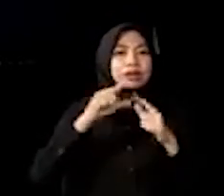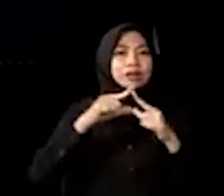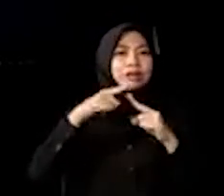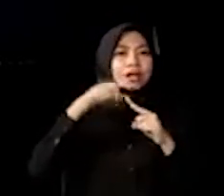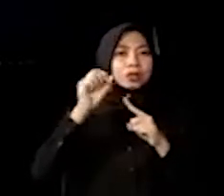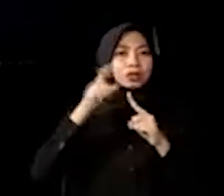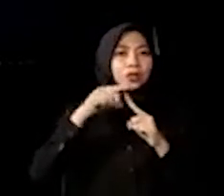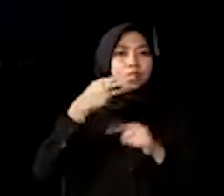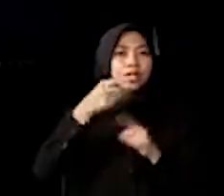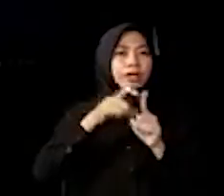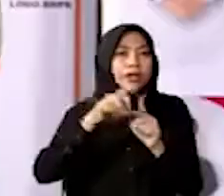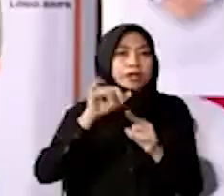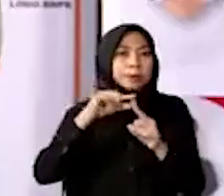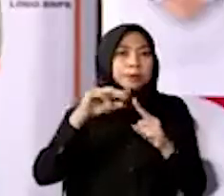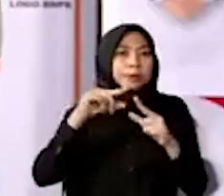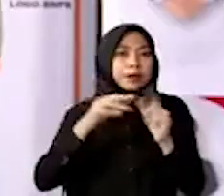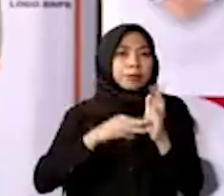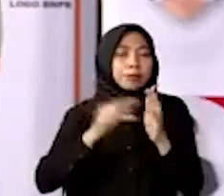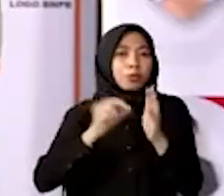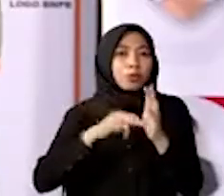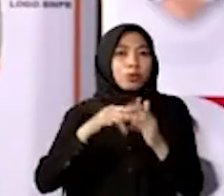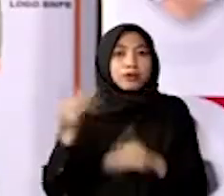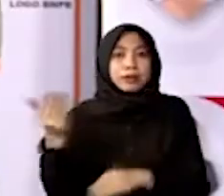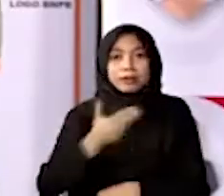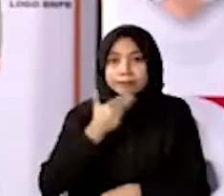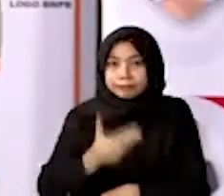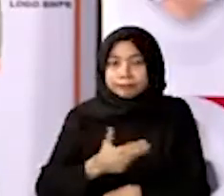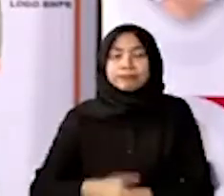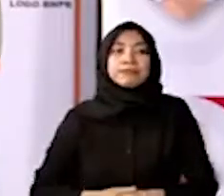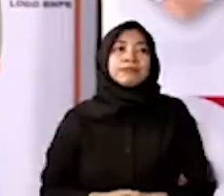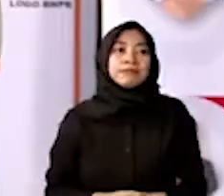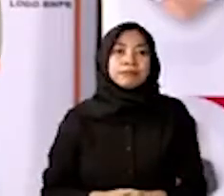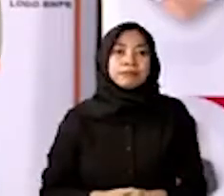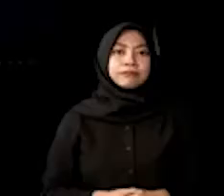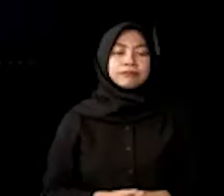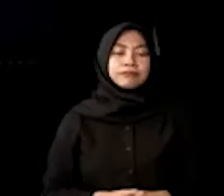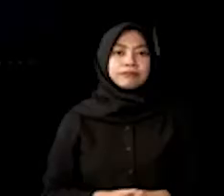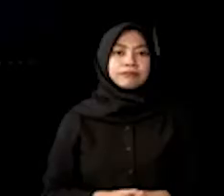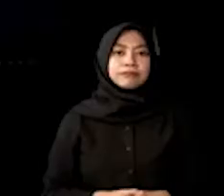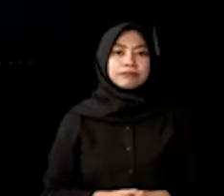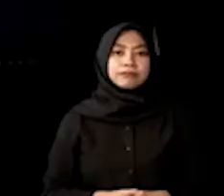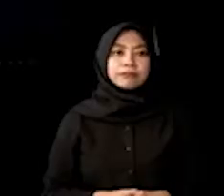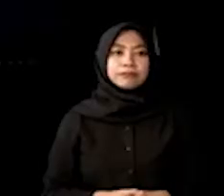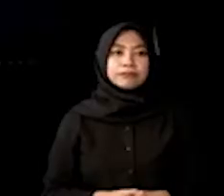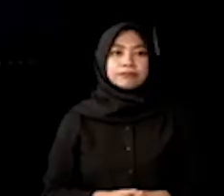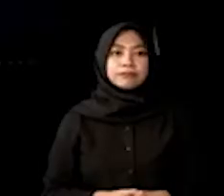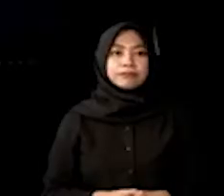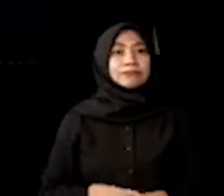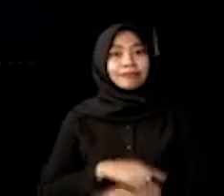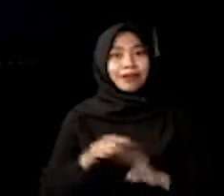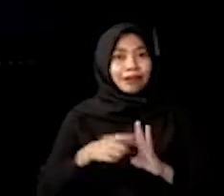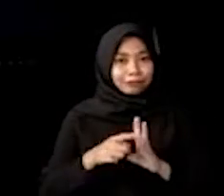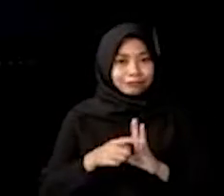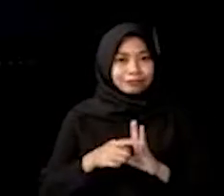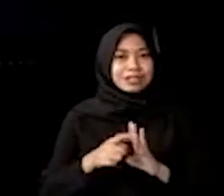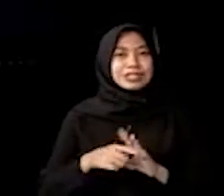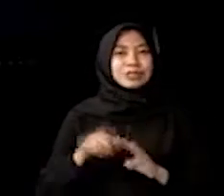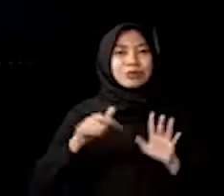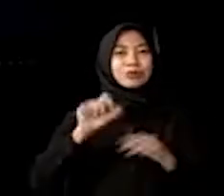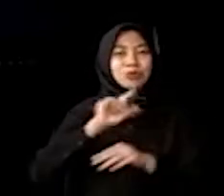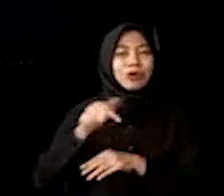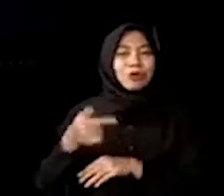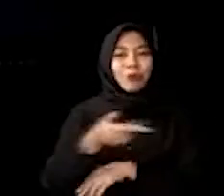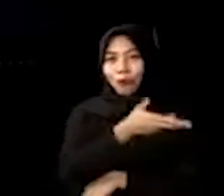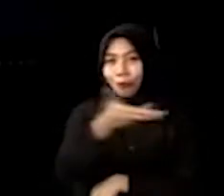Pramono Pak Gatot Edi Terima kasih telah hadir Terima kasih dan yang tentunya kita kenal sudah hampir 7